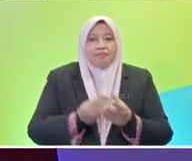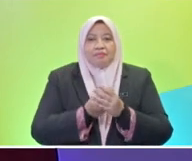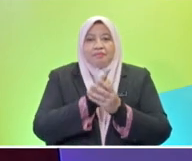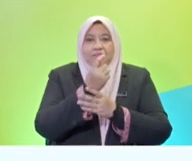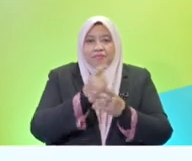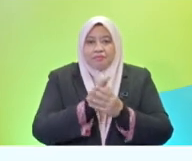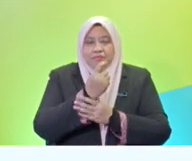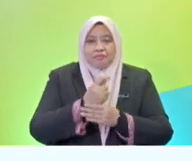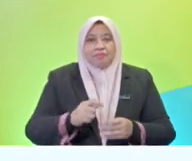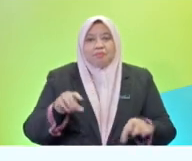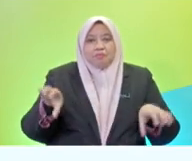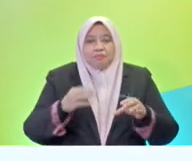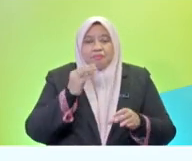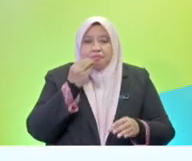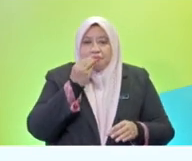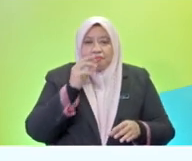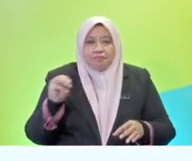membuat makanannya sendiri.